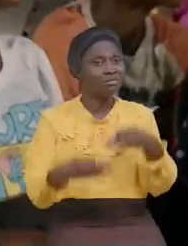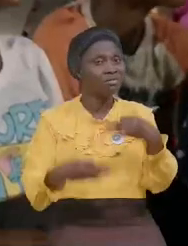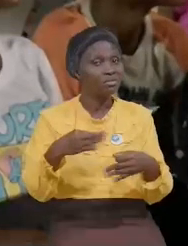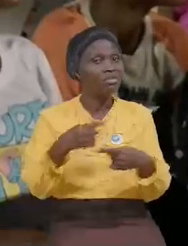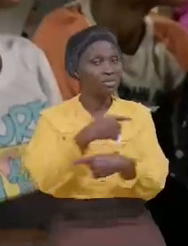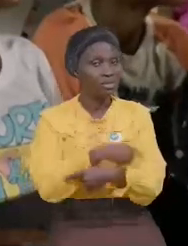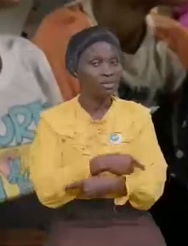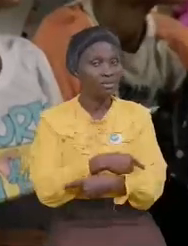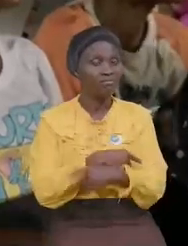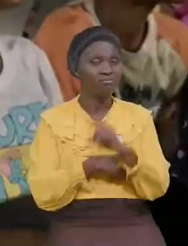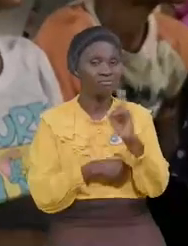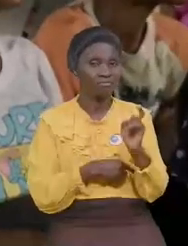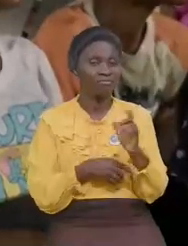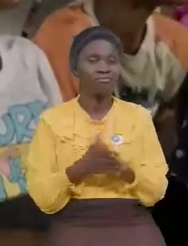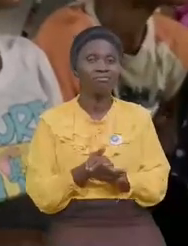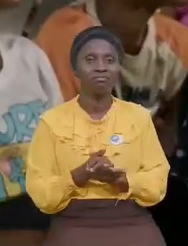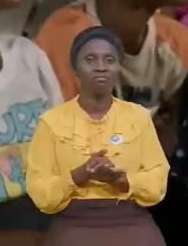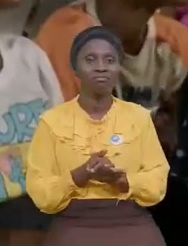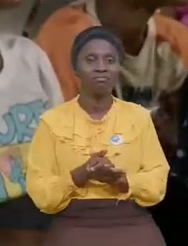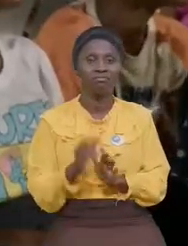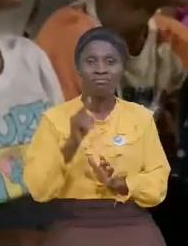pour le jour du jugement?